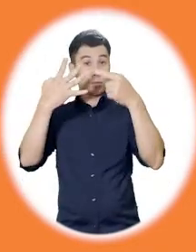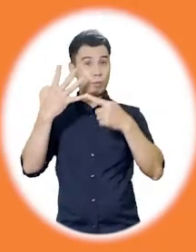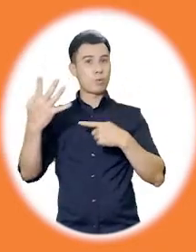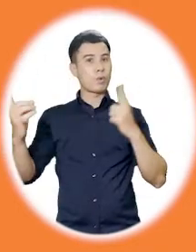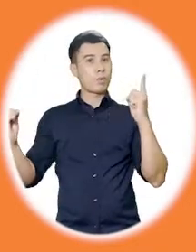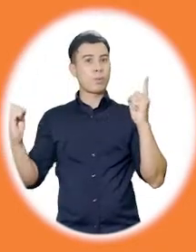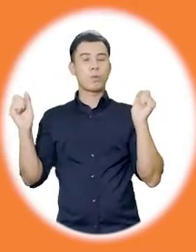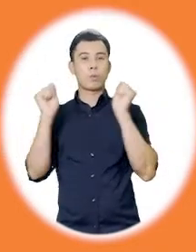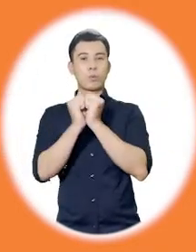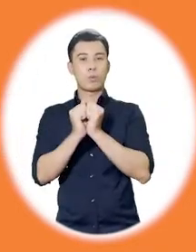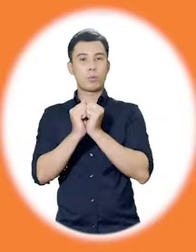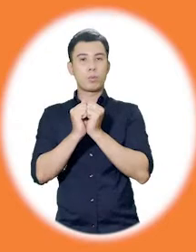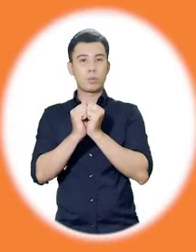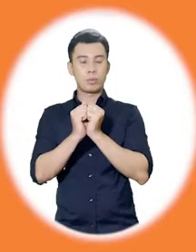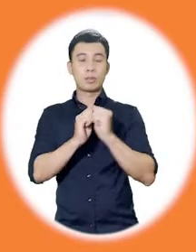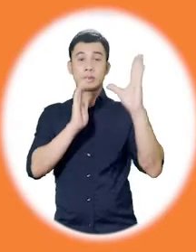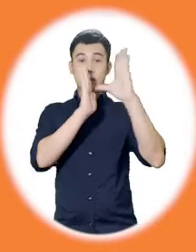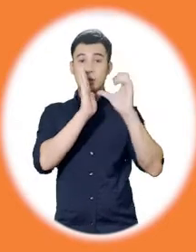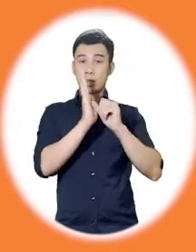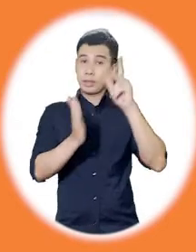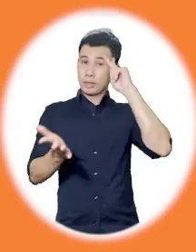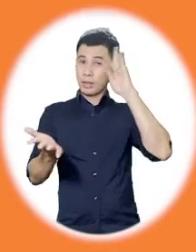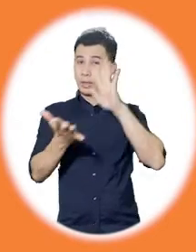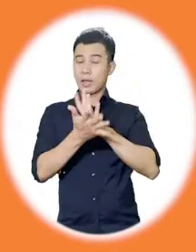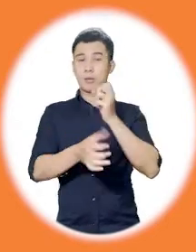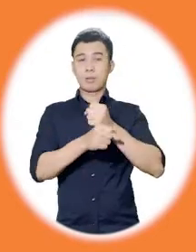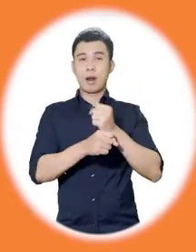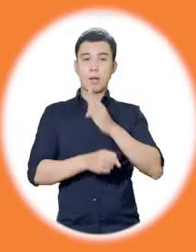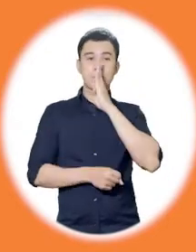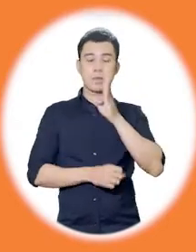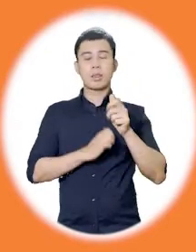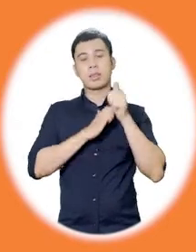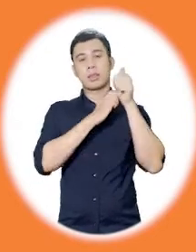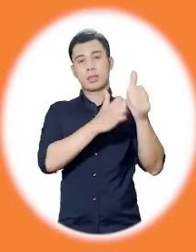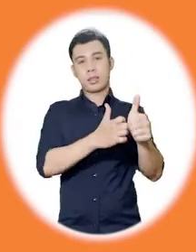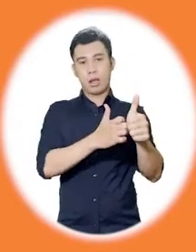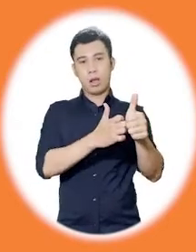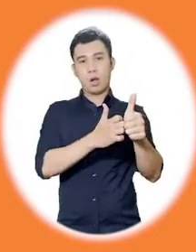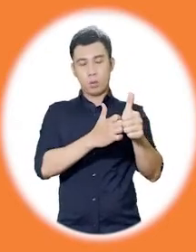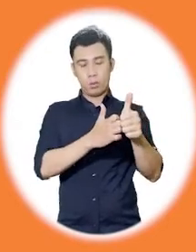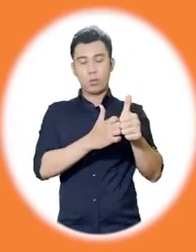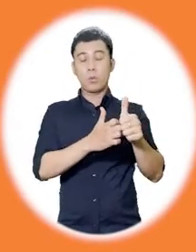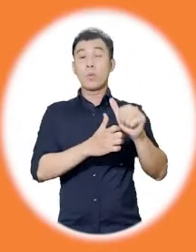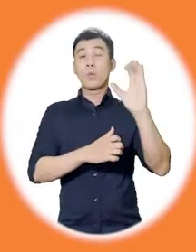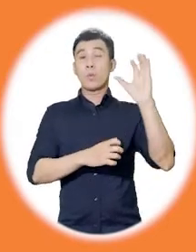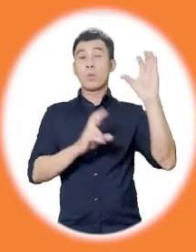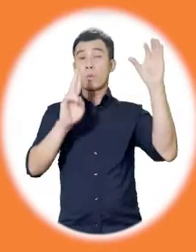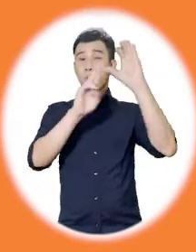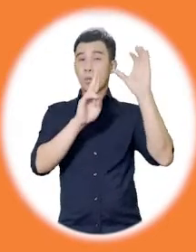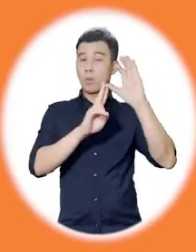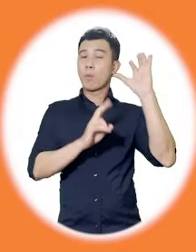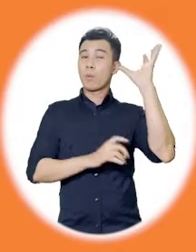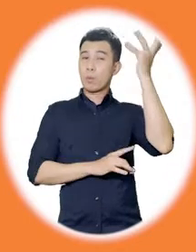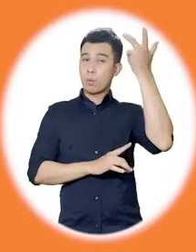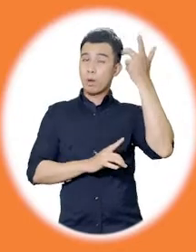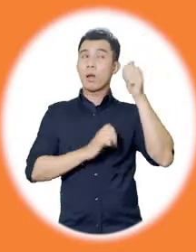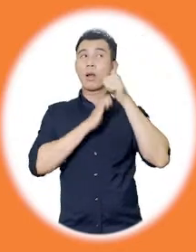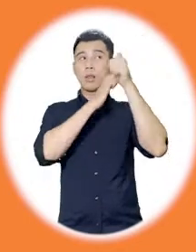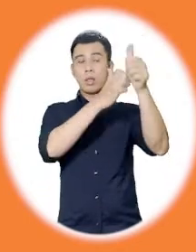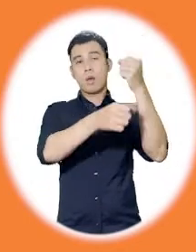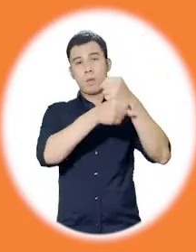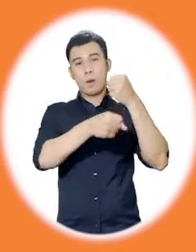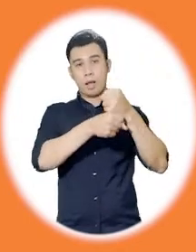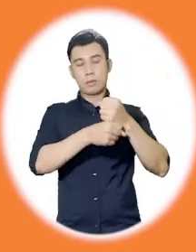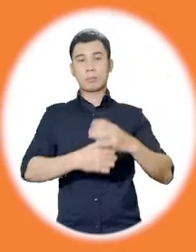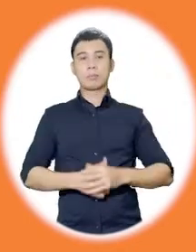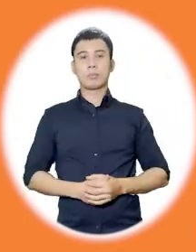tiễn và tuân theo các tiêu chuẩn chung. Hệ thống luật pháp và chính sách cần được xây dựng dựa trên kinh nghiệm thực tiễn tốt nhất và các tiêu chuẩn, quy phạm quốc tế có